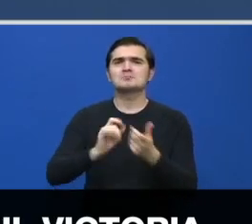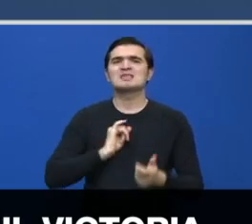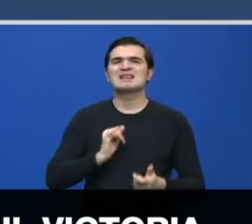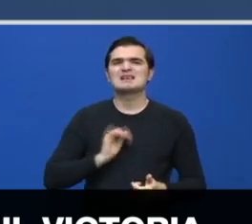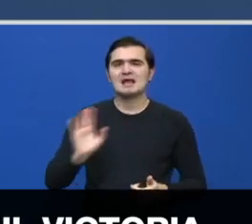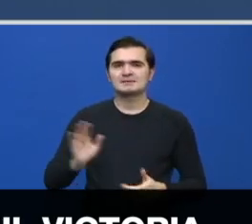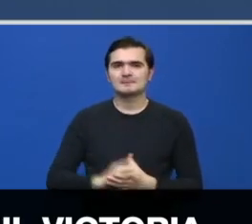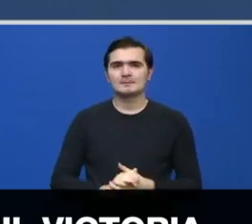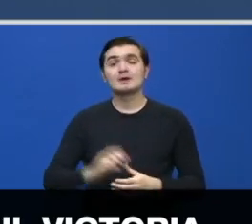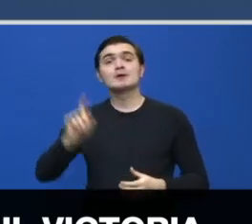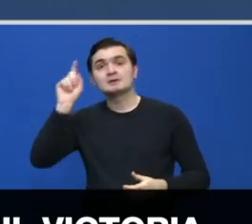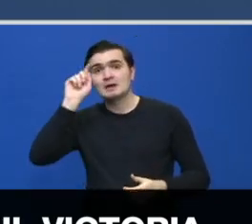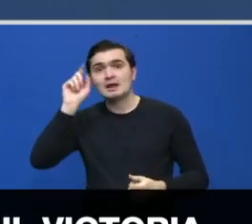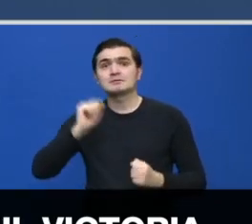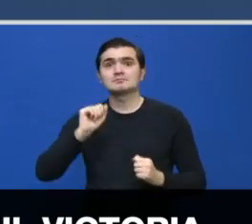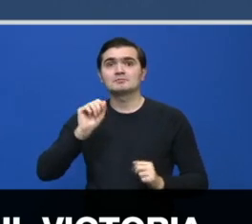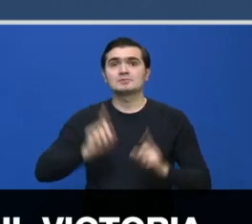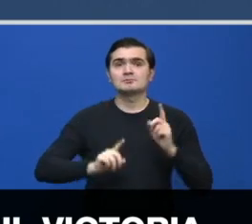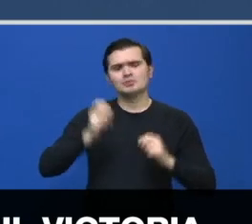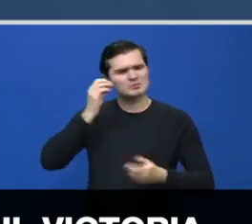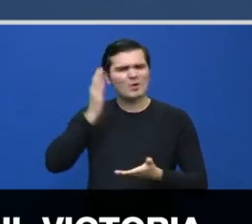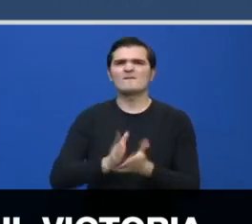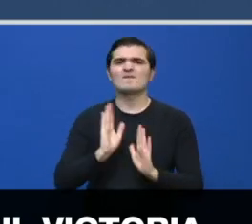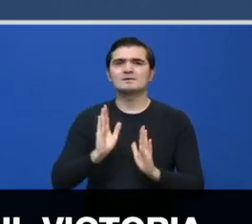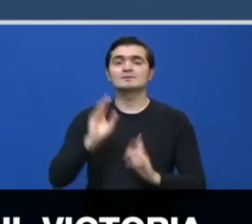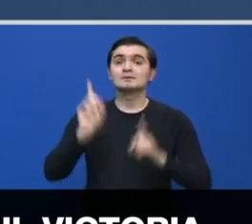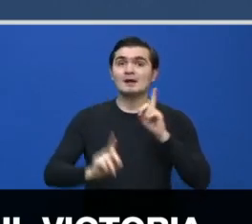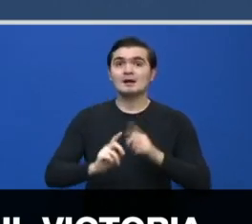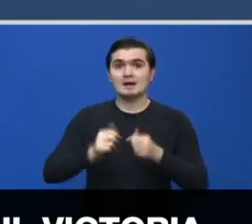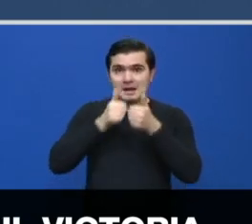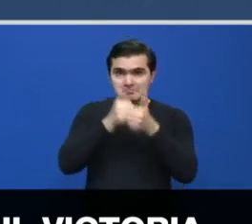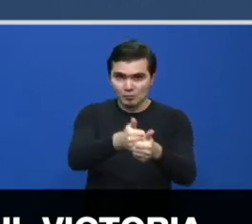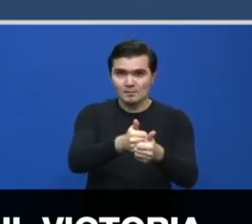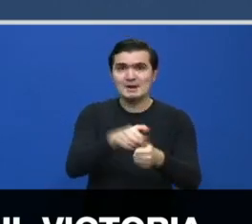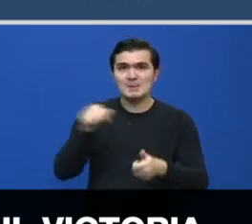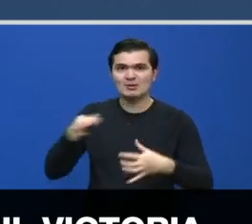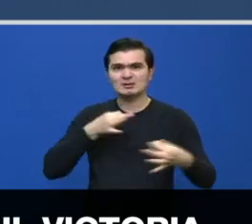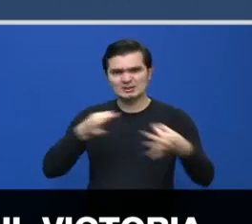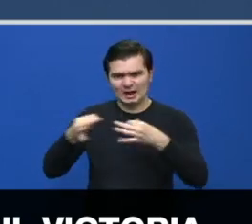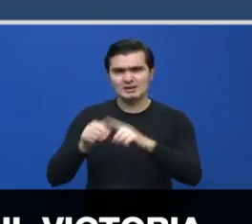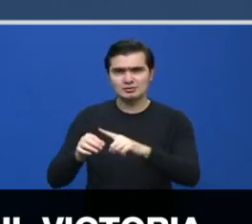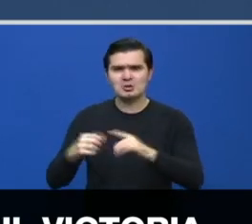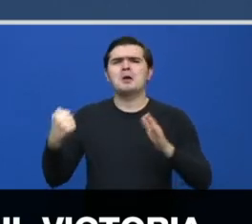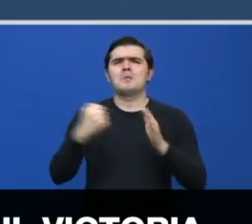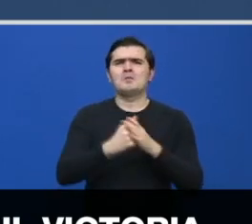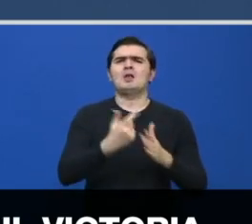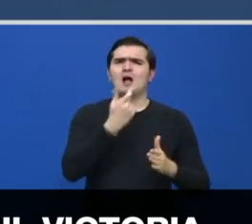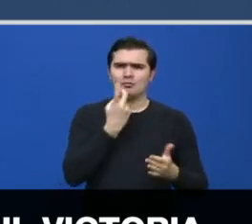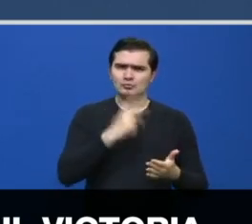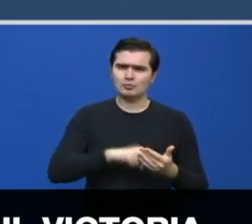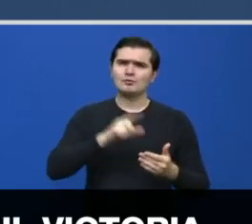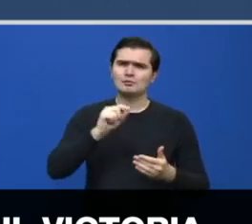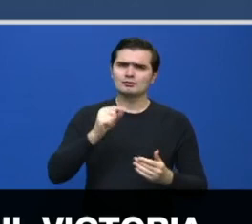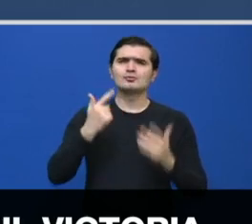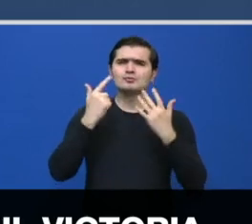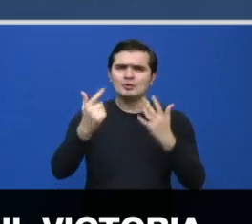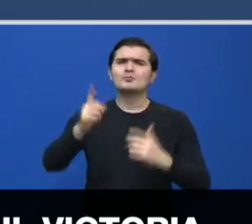Cred că dacă ne vom, sunt convins, nu cred, dacă ne vom ține de această strategie până în 2027, vom putea